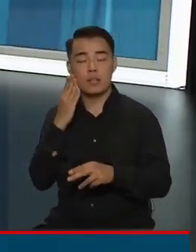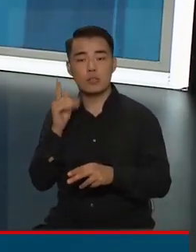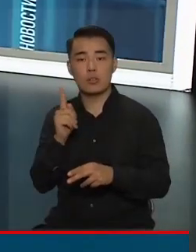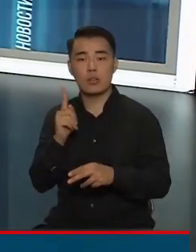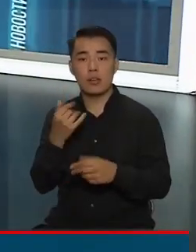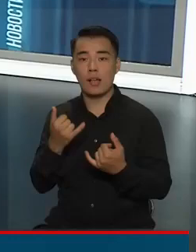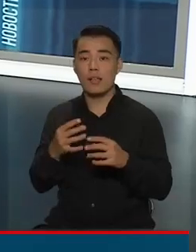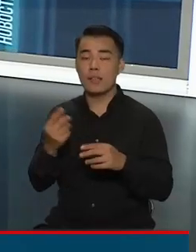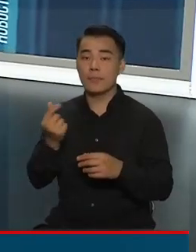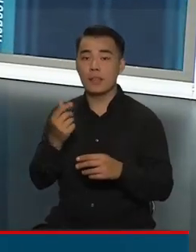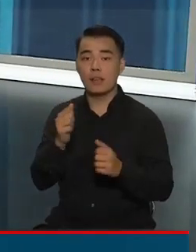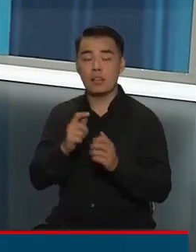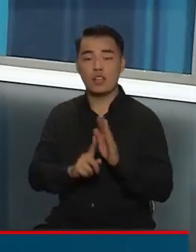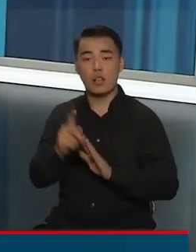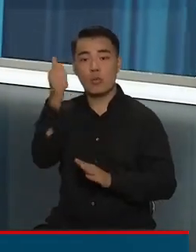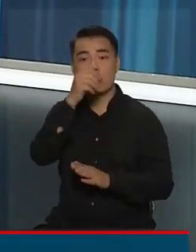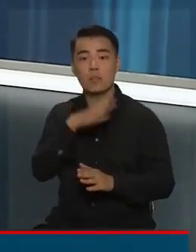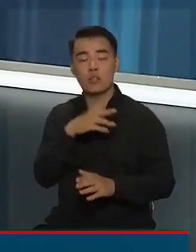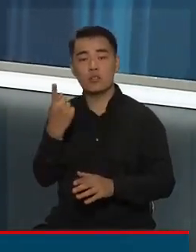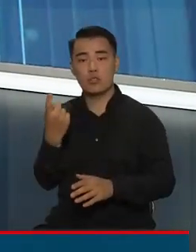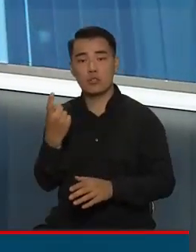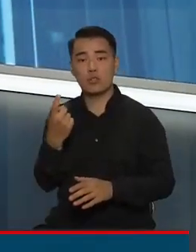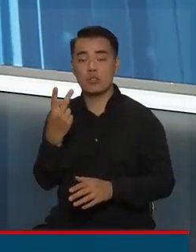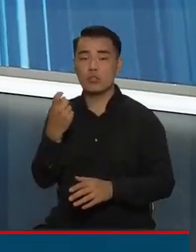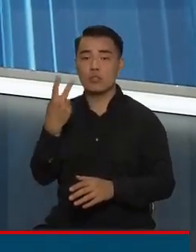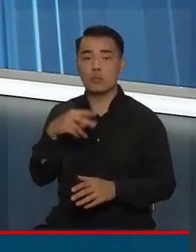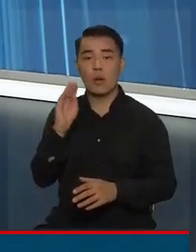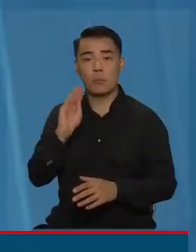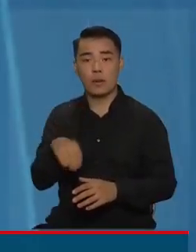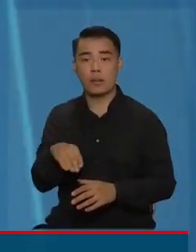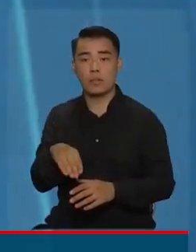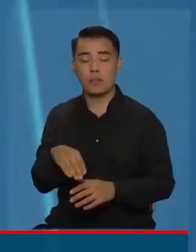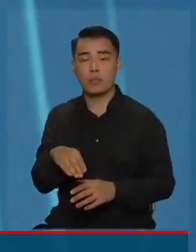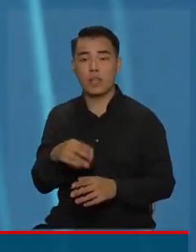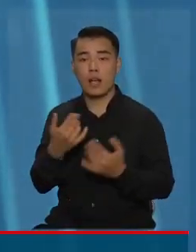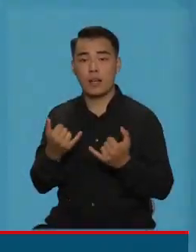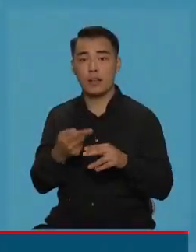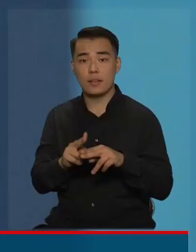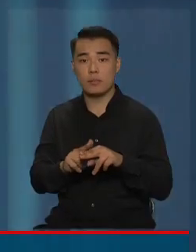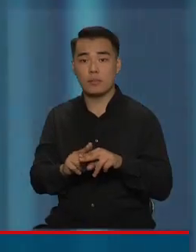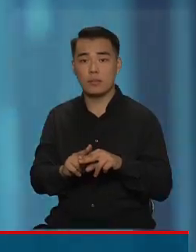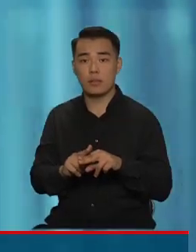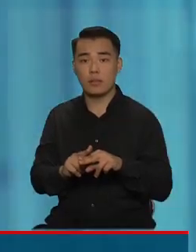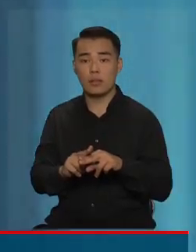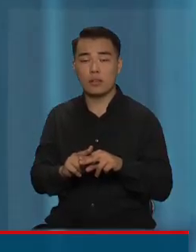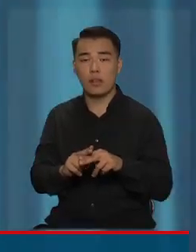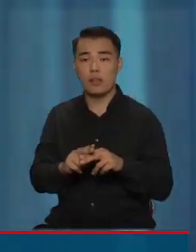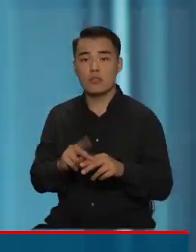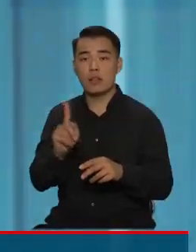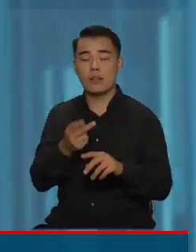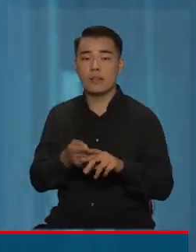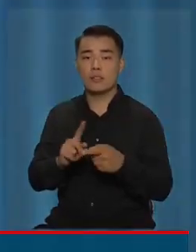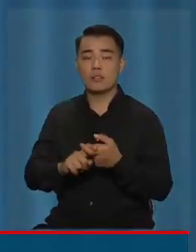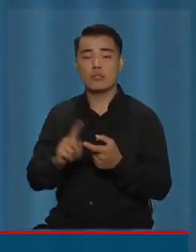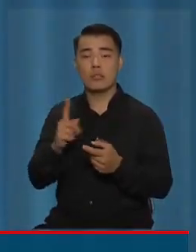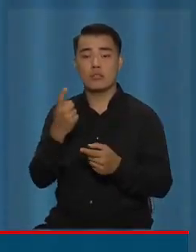егерде тұқымның бағасы жылдың басында бір 100-120 мыңнан осындай шамасымен 120 мың